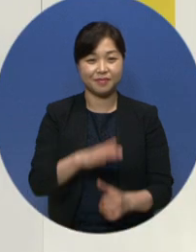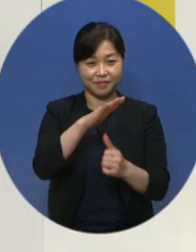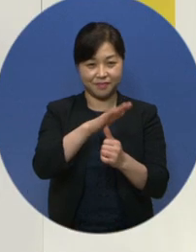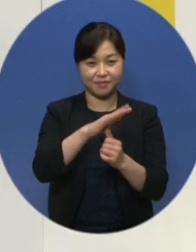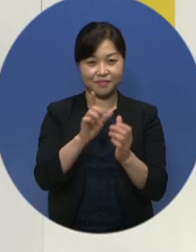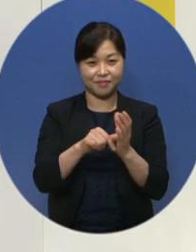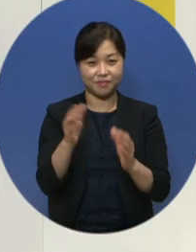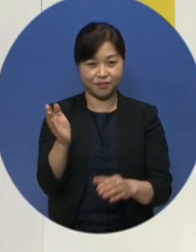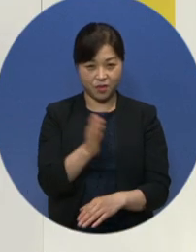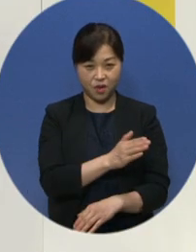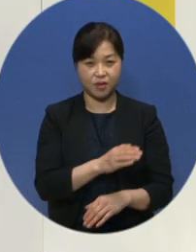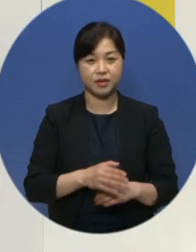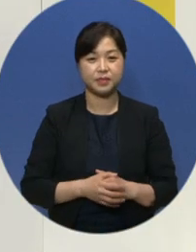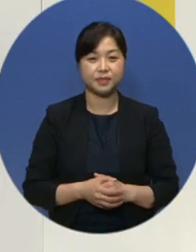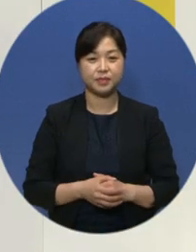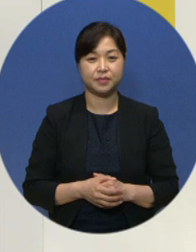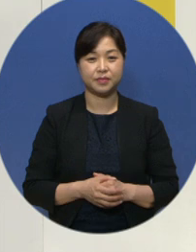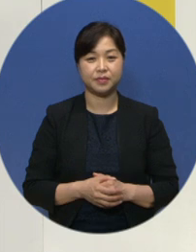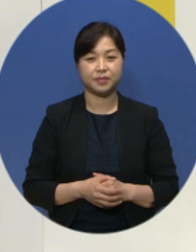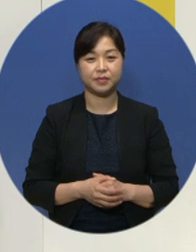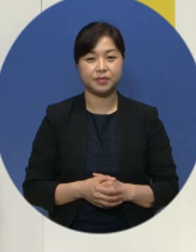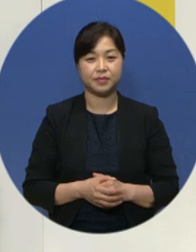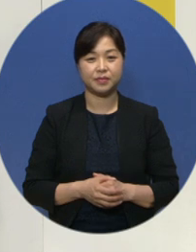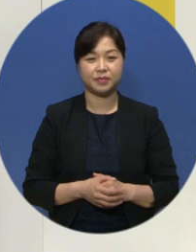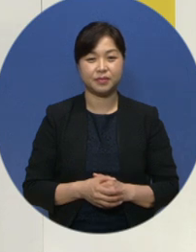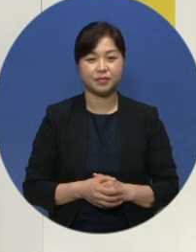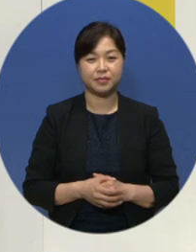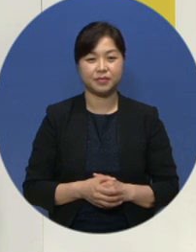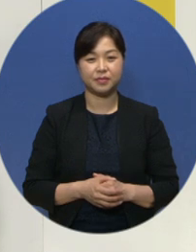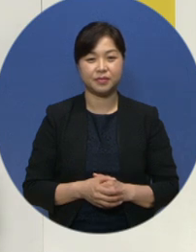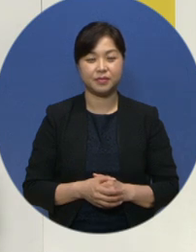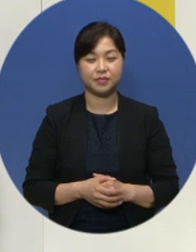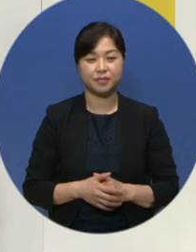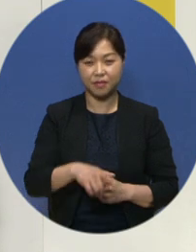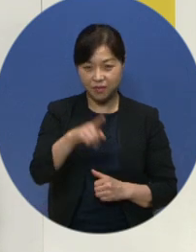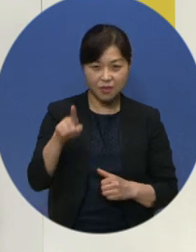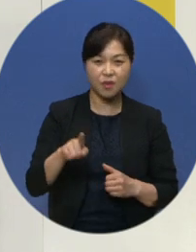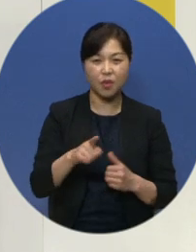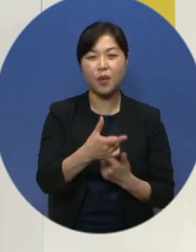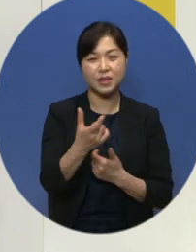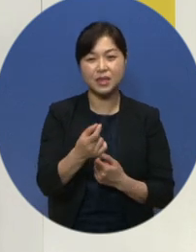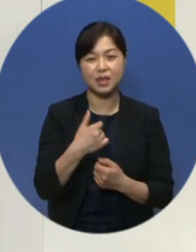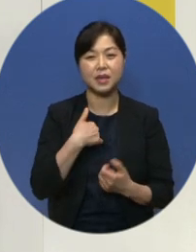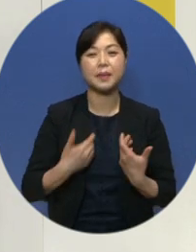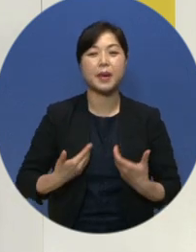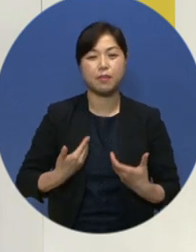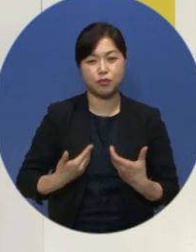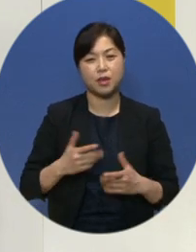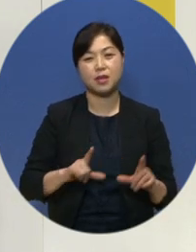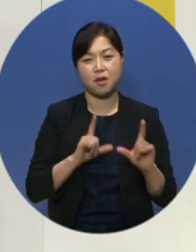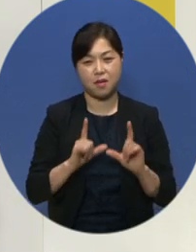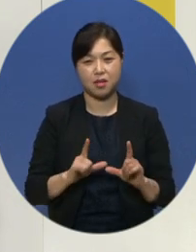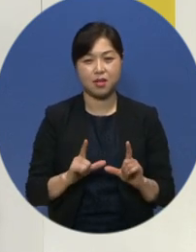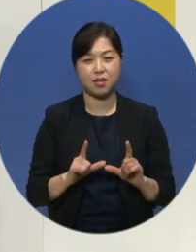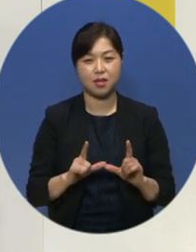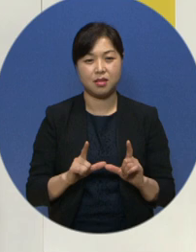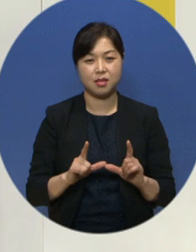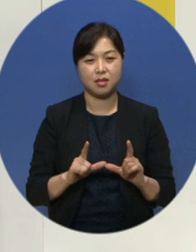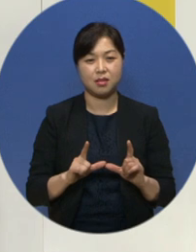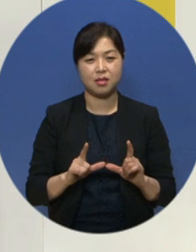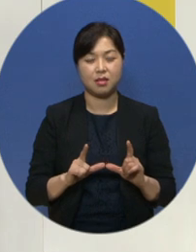예 어 정말 뭐 다들 그릇이 겠지만 굉장히 좀 바쁘게 살아 와가지고 그래서